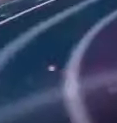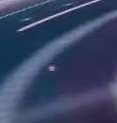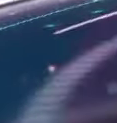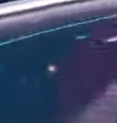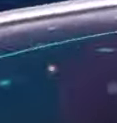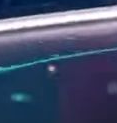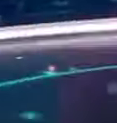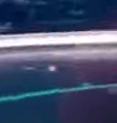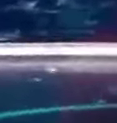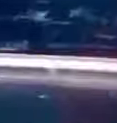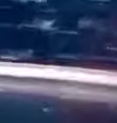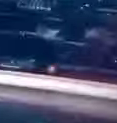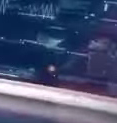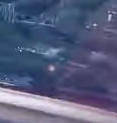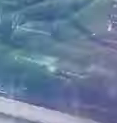으